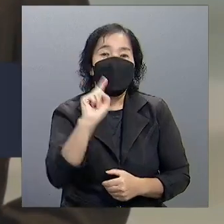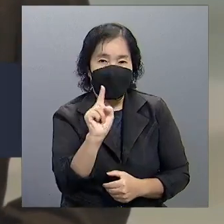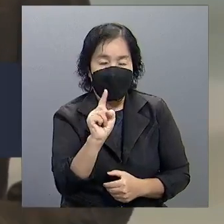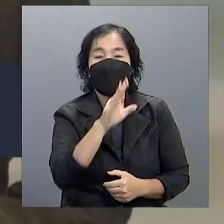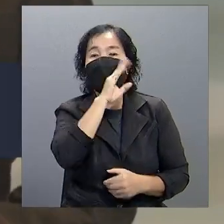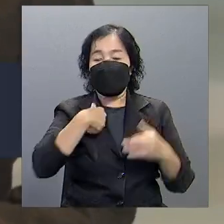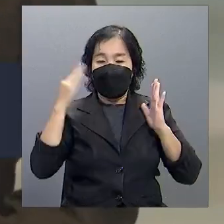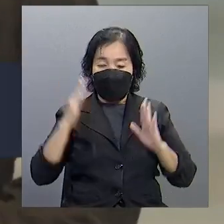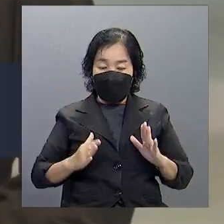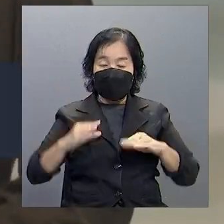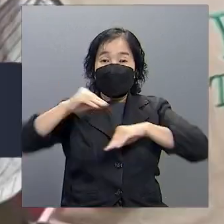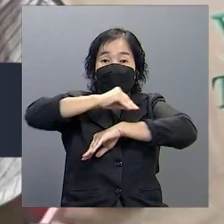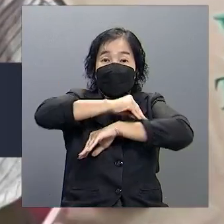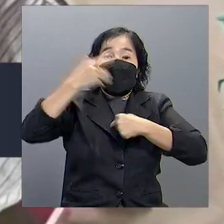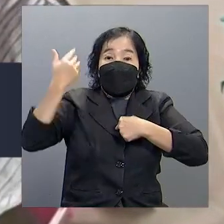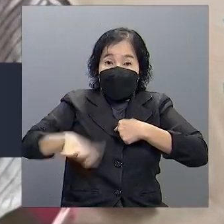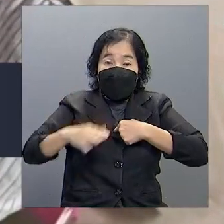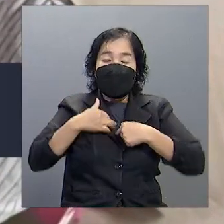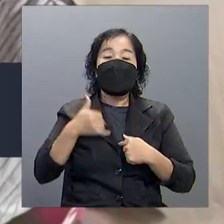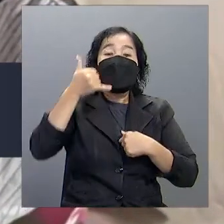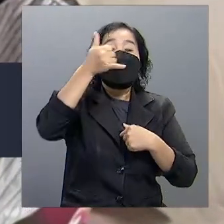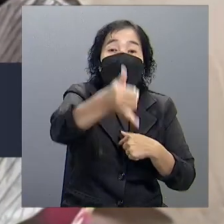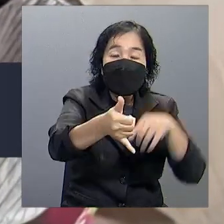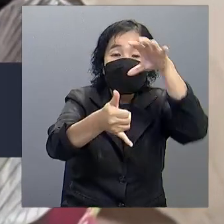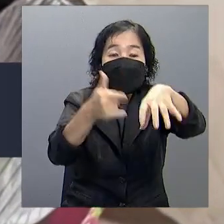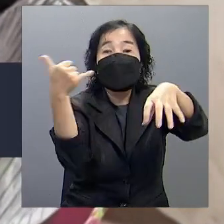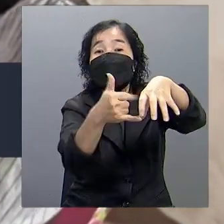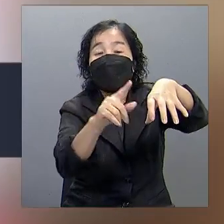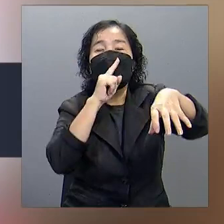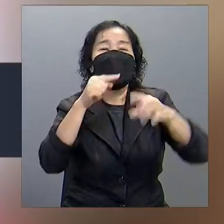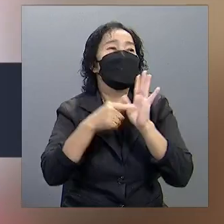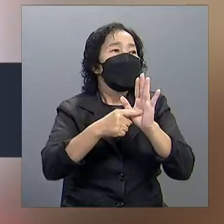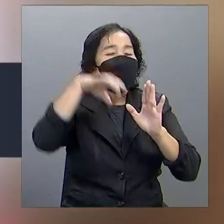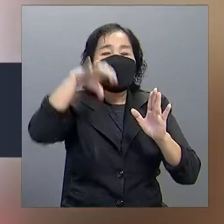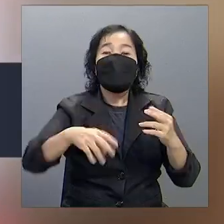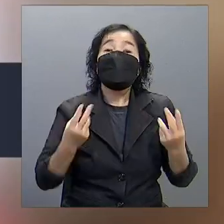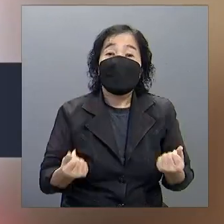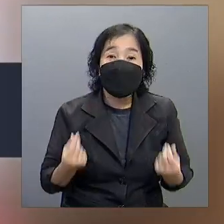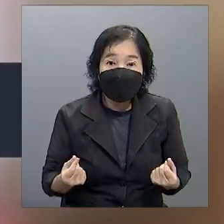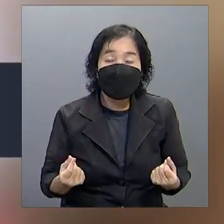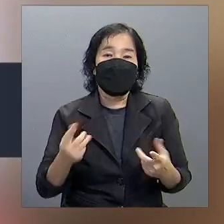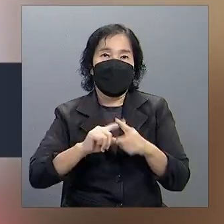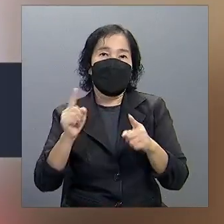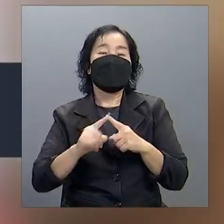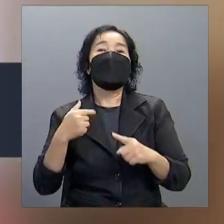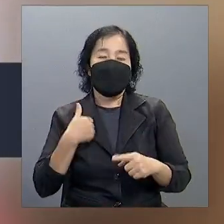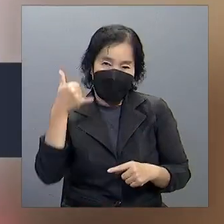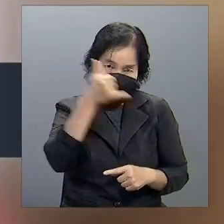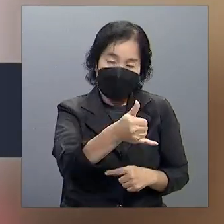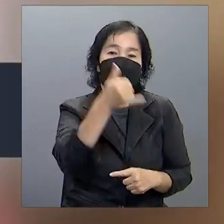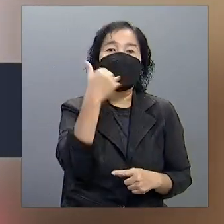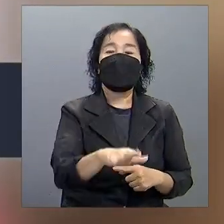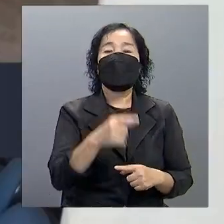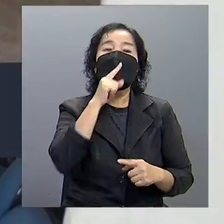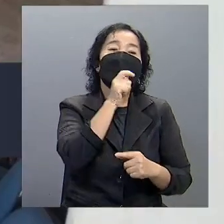ติดเชื้อเนี่ยไปท่องเที่ยวมาเช่นสถานบันเทิงที่เราลงไปค้นหาผู้ป่วยเชิงรุกเนี่ยเราไปสอบสัมภาษณ์อะไรเนี่ยทั้งหม